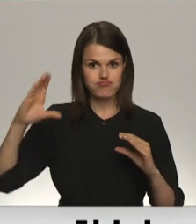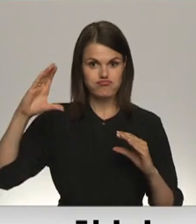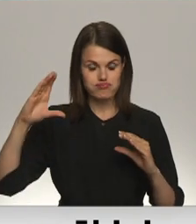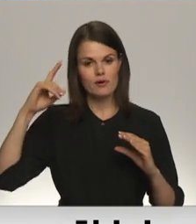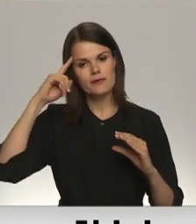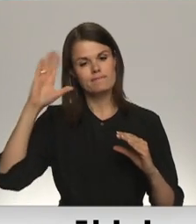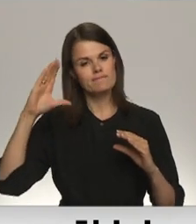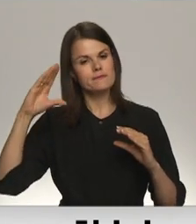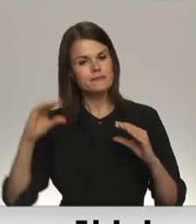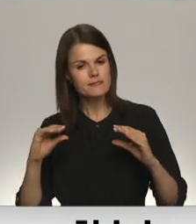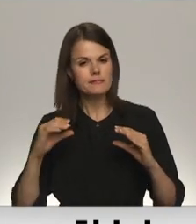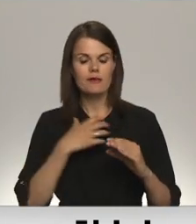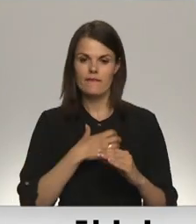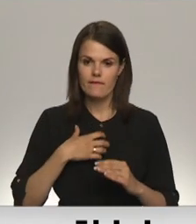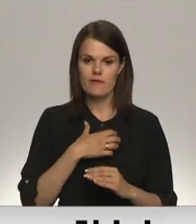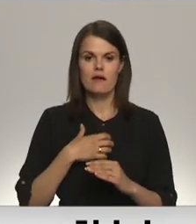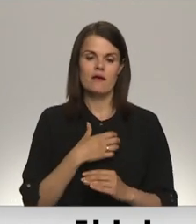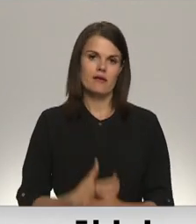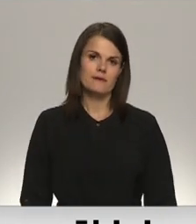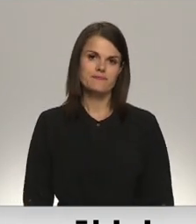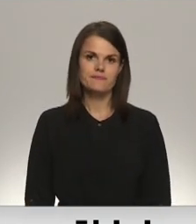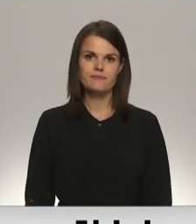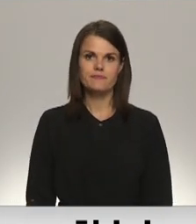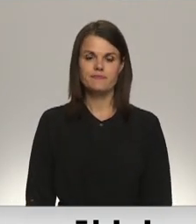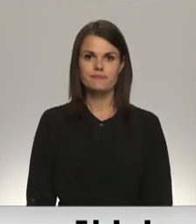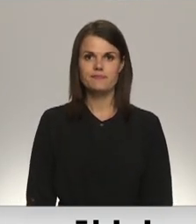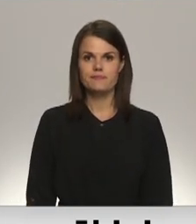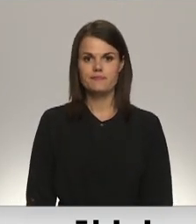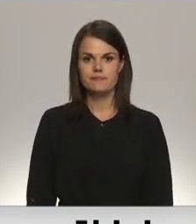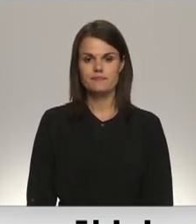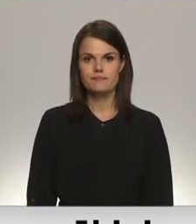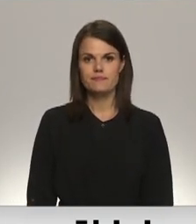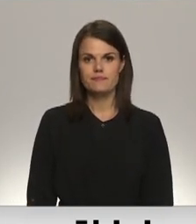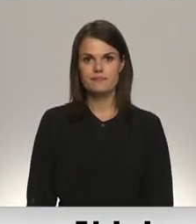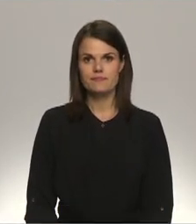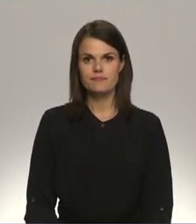jāpārrēķina. Ilze Kalve, Latvijas televīzija no Korbijas, Lielbritānijā.